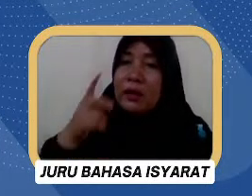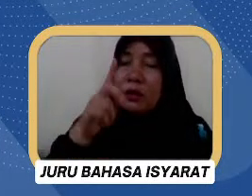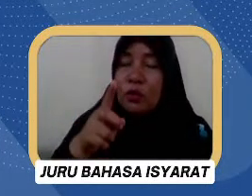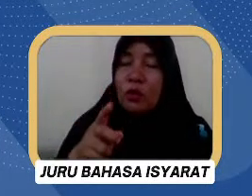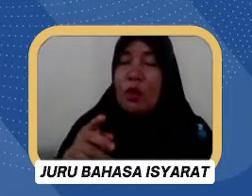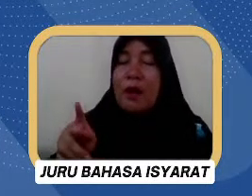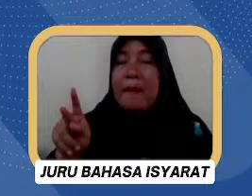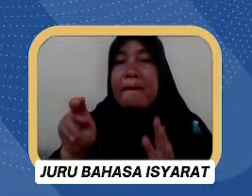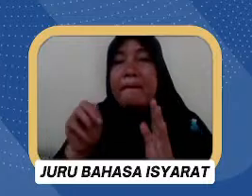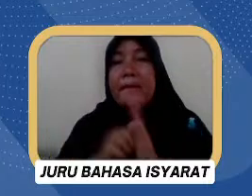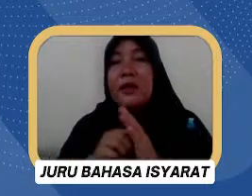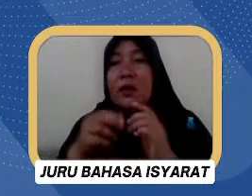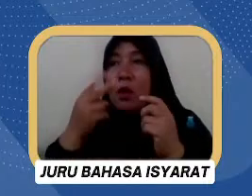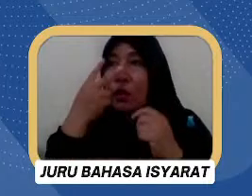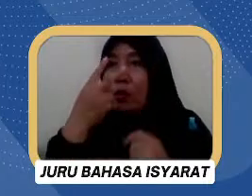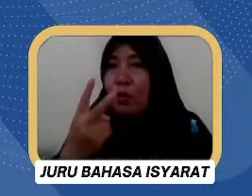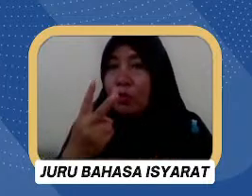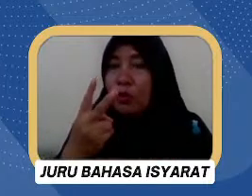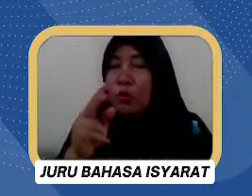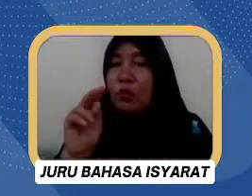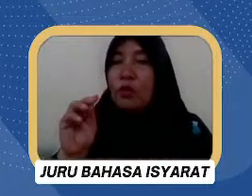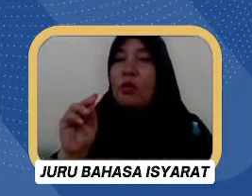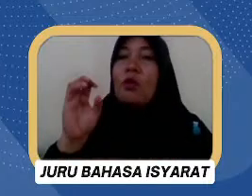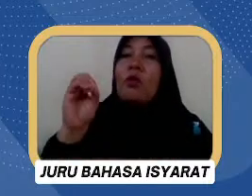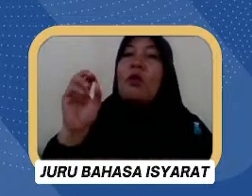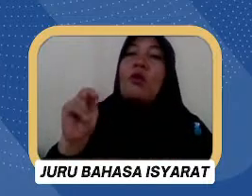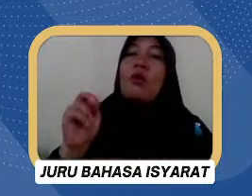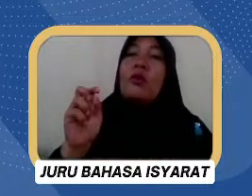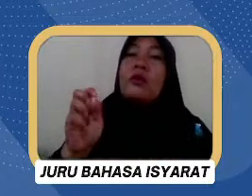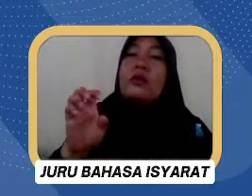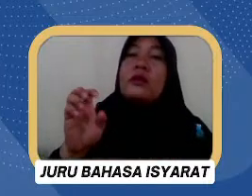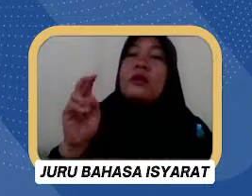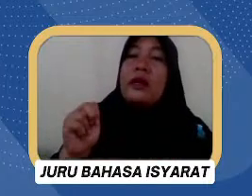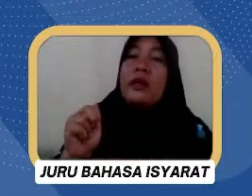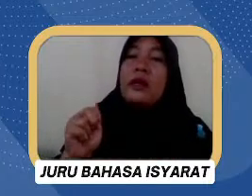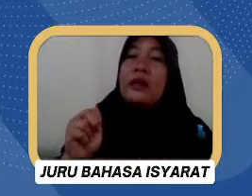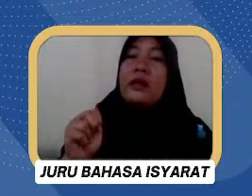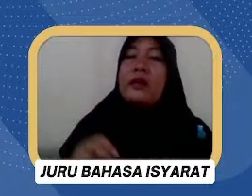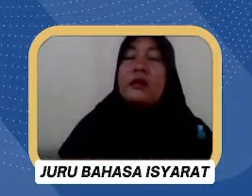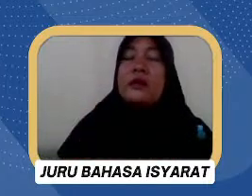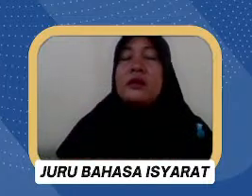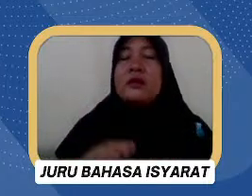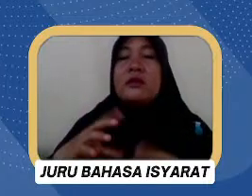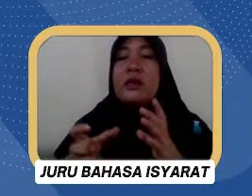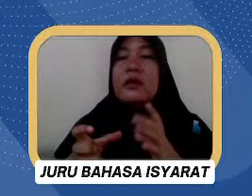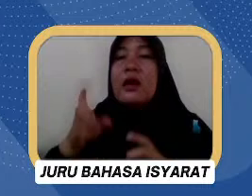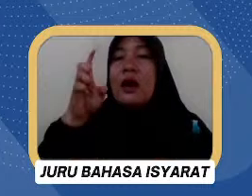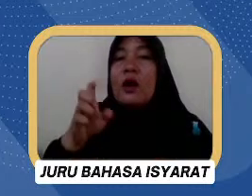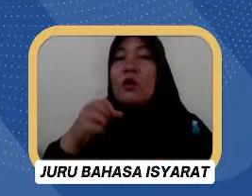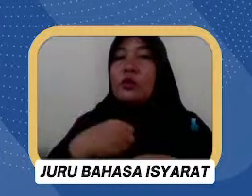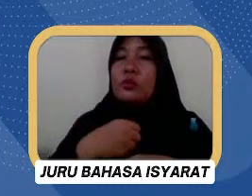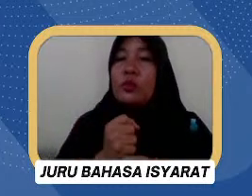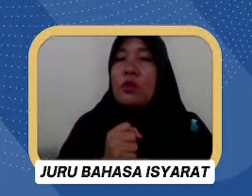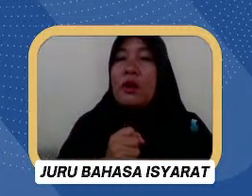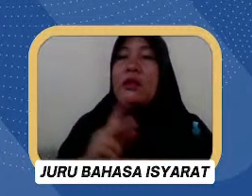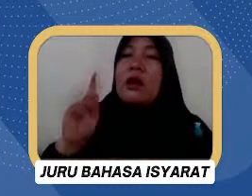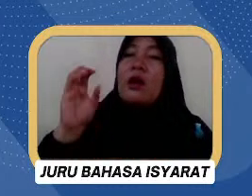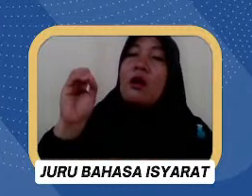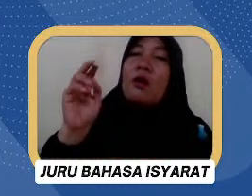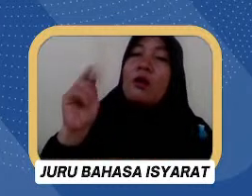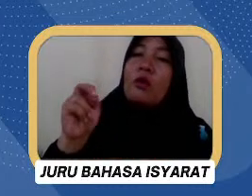yang memberikan pembelajaran dan pemahaman kita sama-sama, sehingga kedewasaan kita dalam bersosial